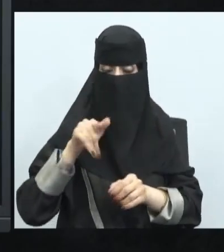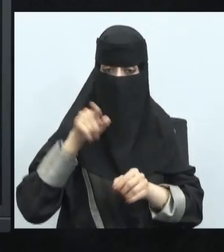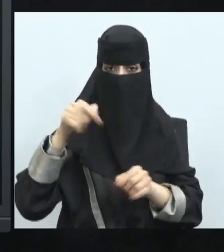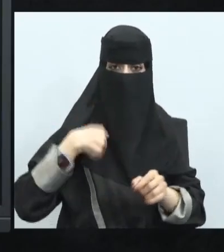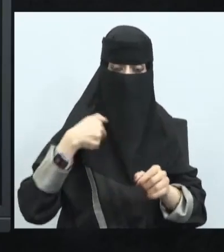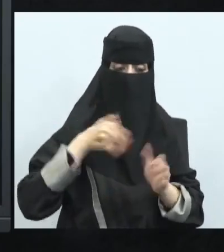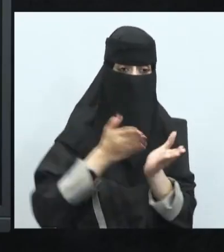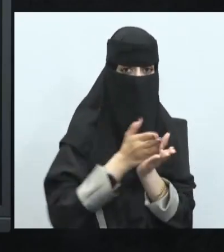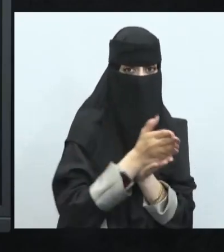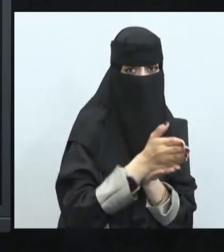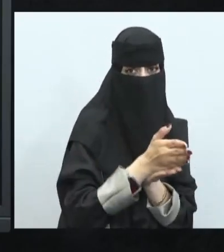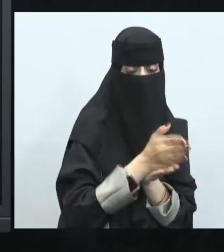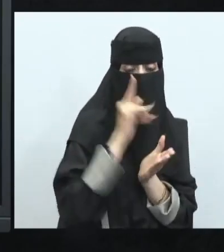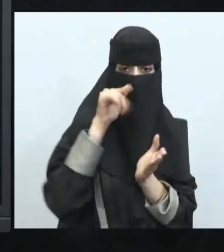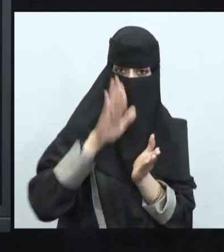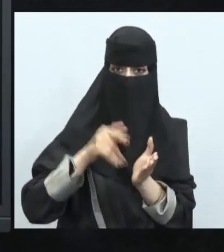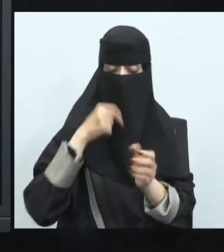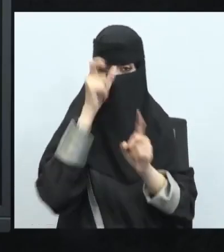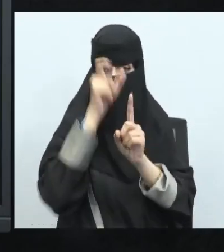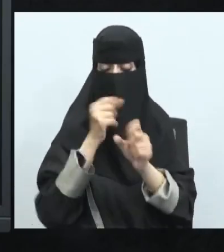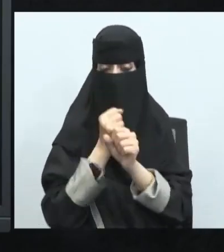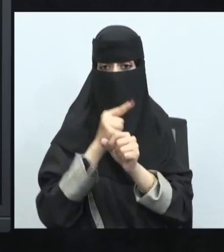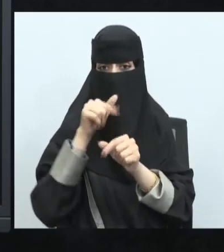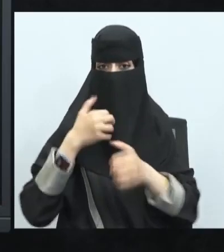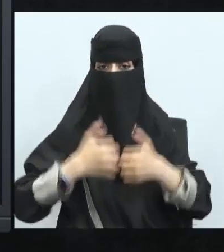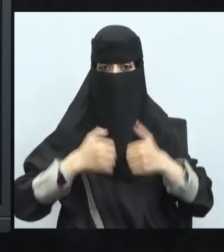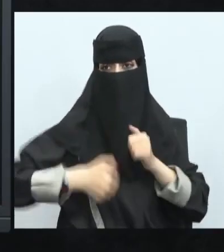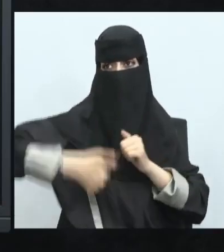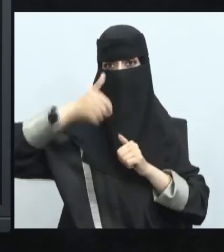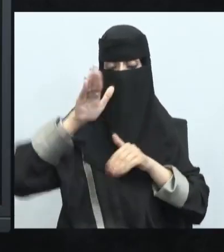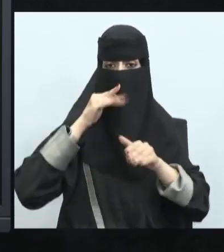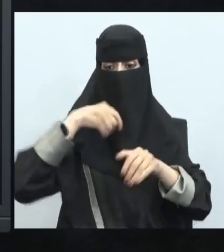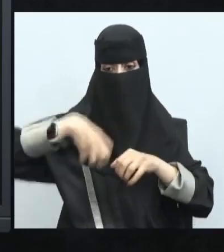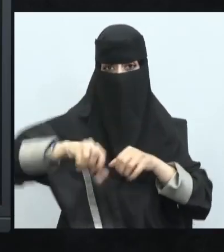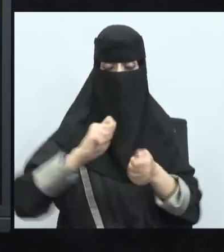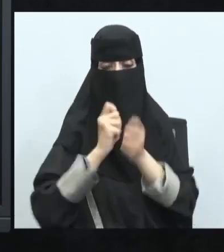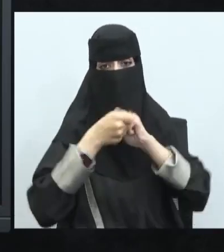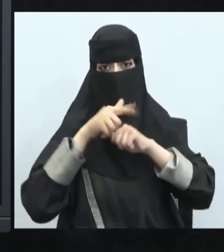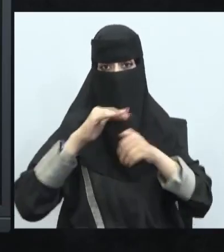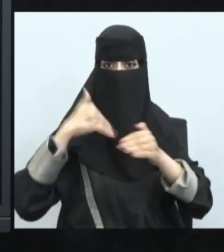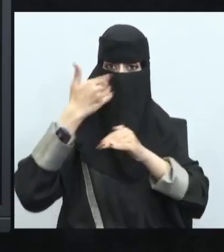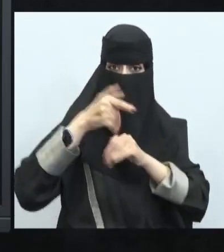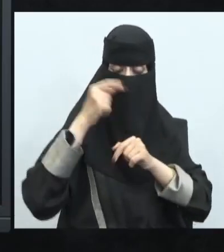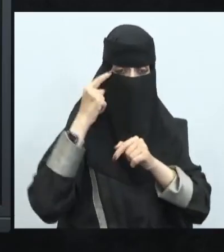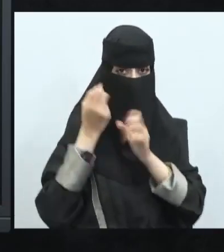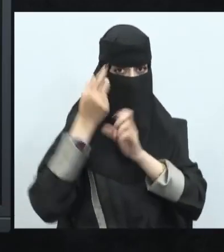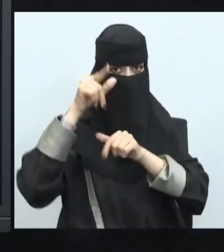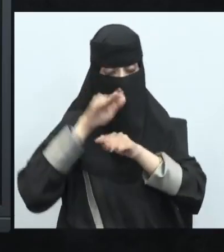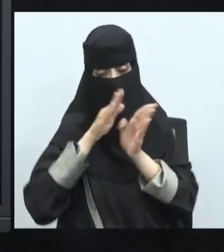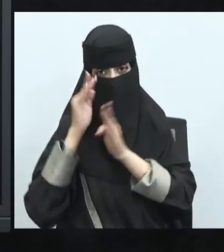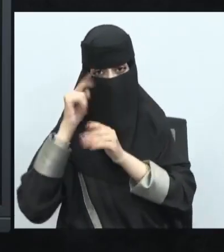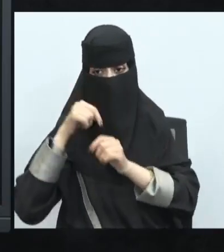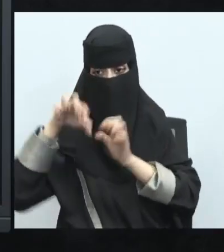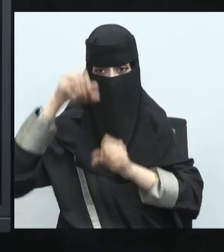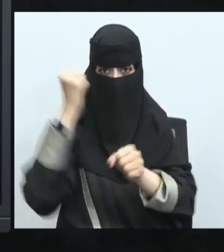هو السبيل لنجعل الموظفين يشعرون بالانجاز يشعرون جزء من التغيير حينما يتم طرح الافكار واقوم